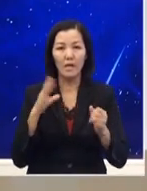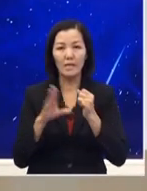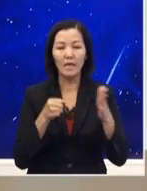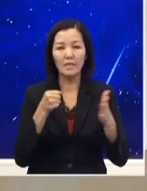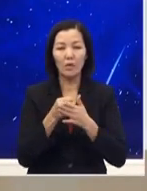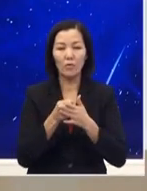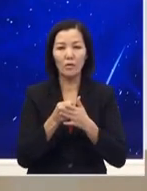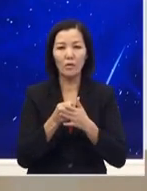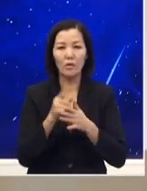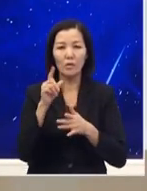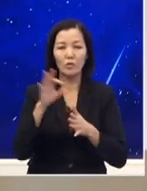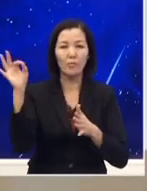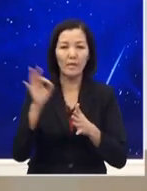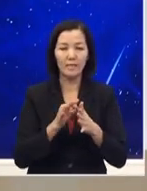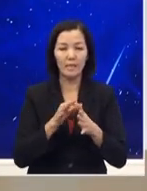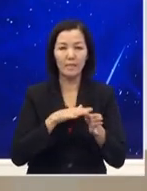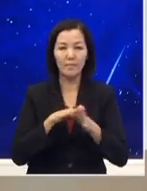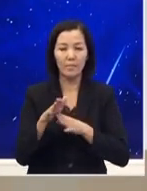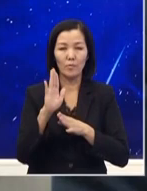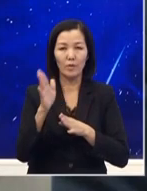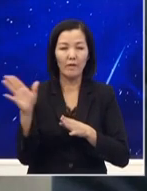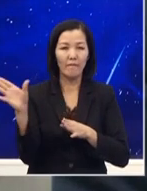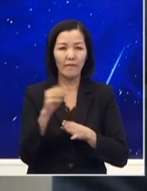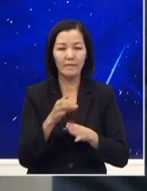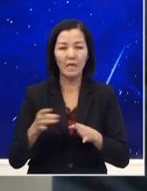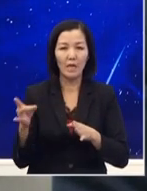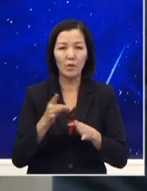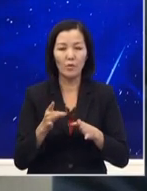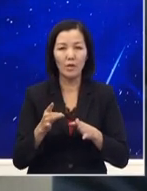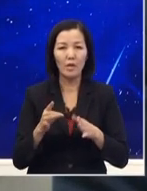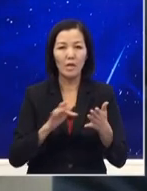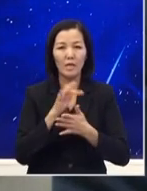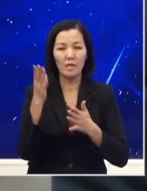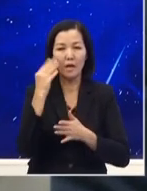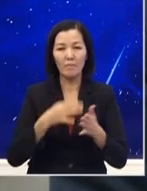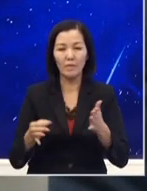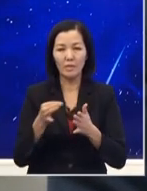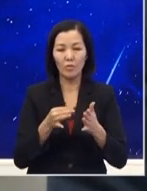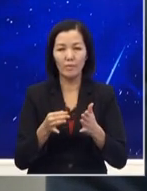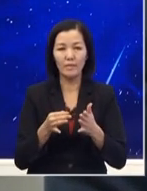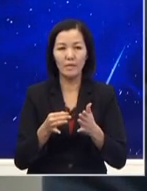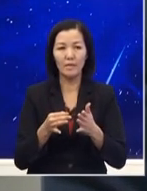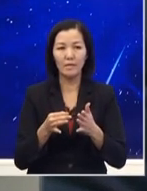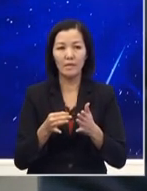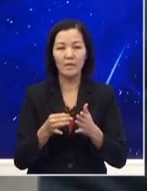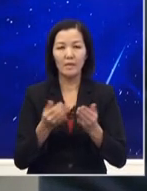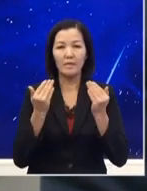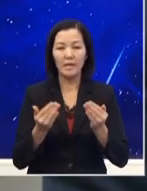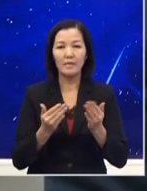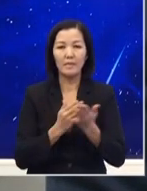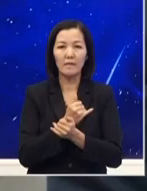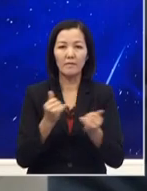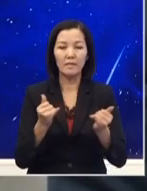мы достигнем 100% показатель, то есть откроем во всех районах и городах Алматинской области. Данный сервисный